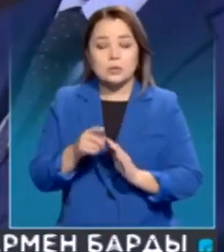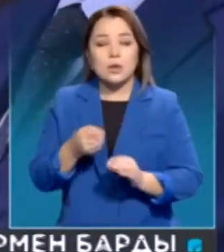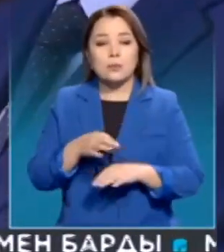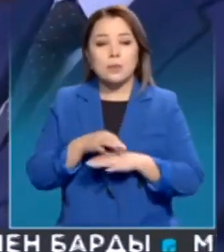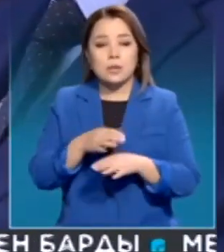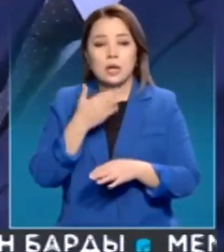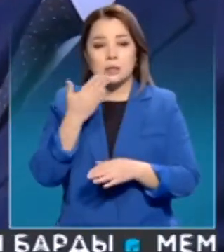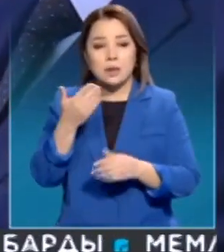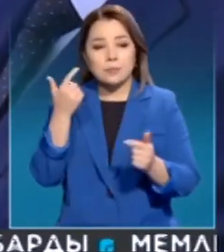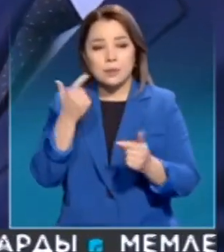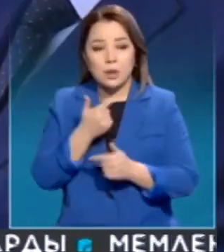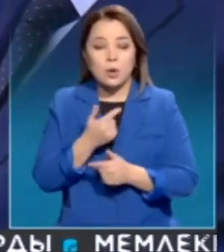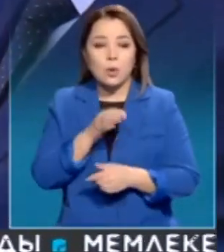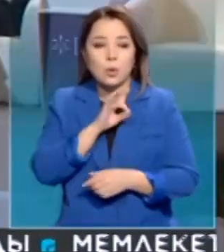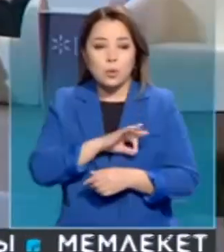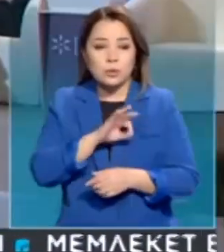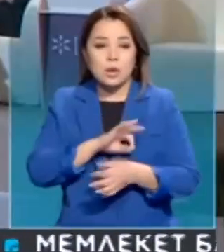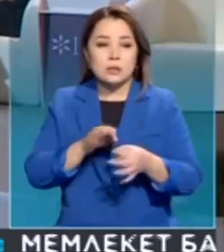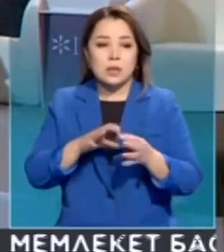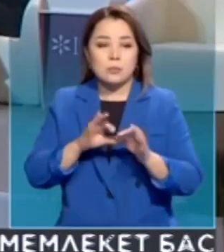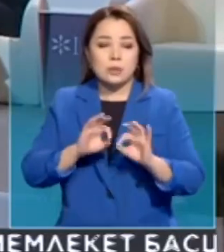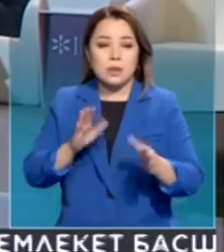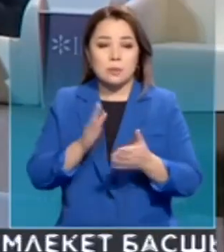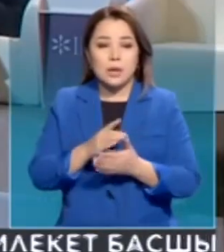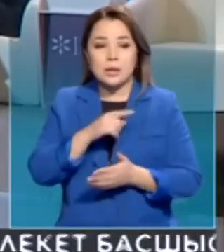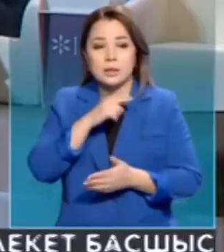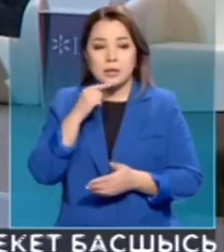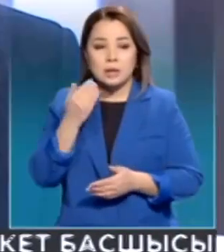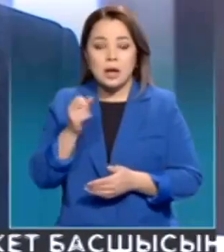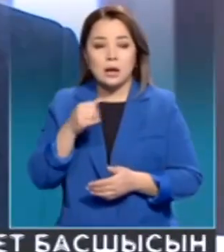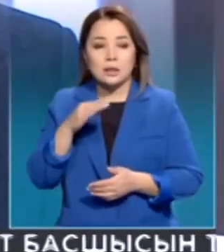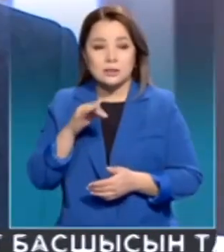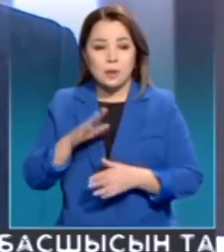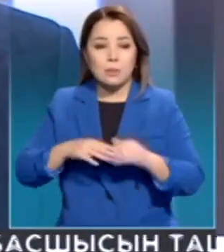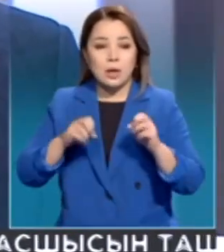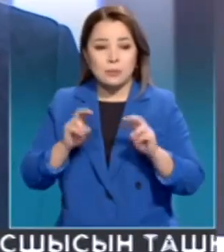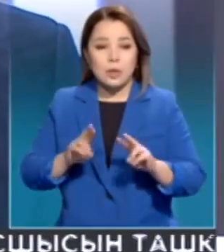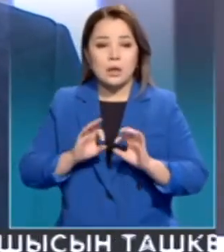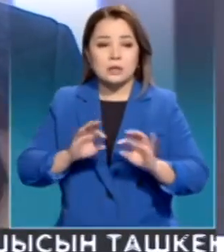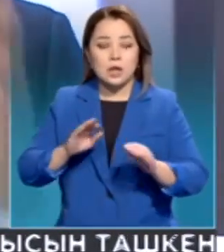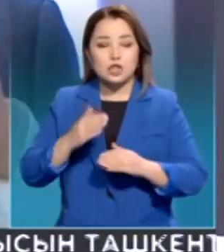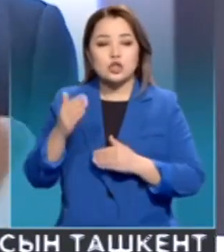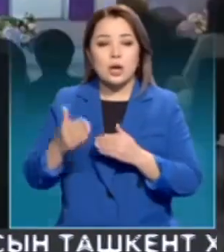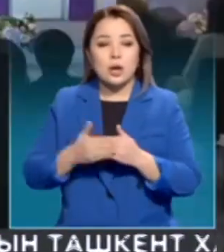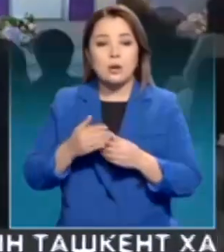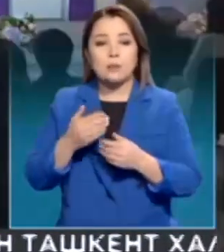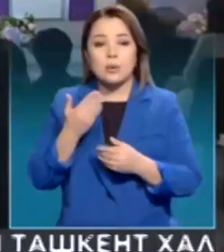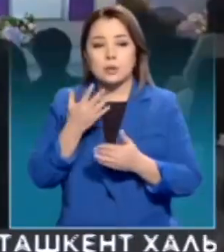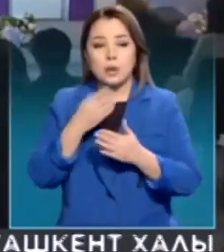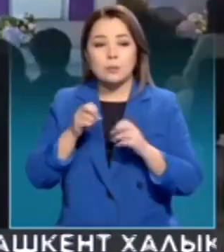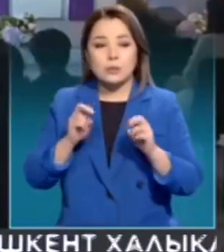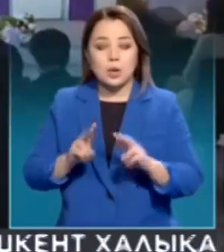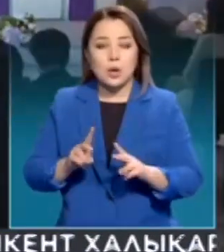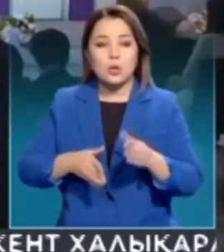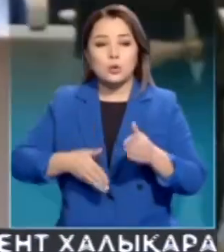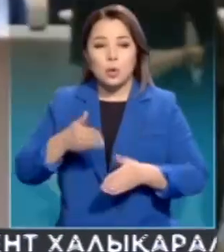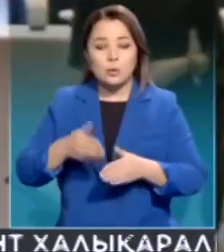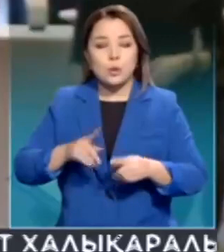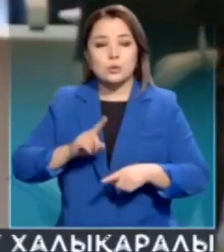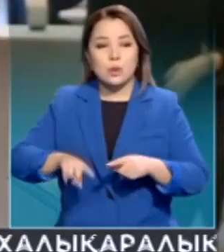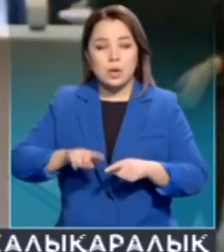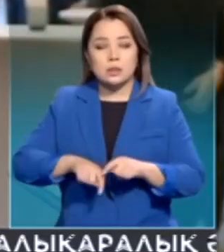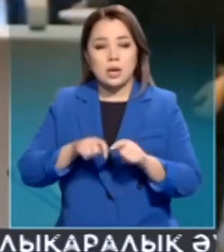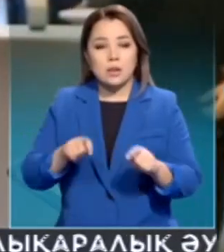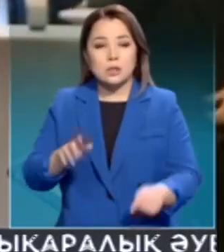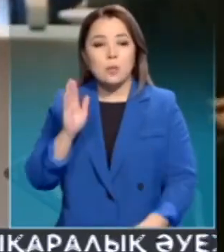жасанды интеллекті медиада қолдану жайы сөз болды. Ресейден келген IT маман Алексей Дральдың сөзінше, жақында бақтағы кей маманның орнын роботтар басады.